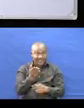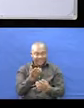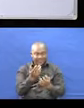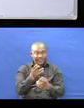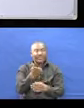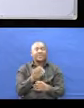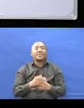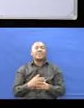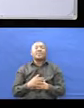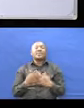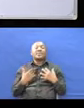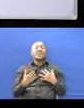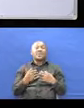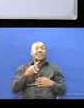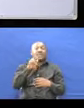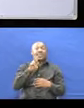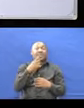mzee Cheko